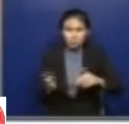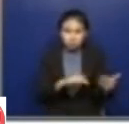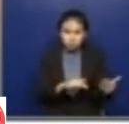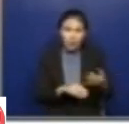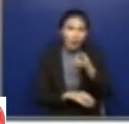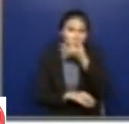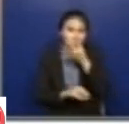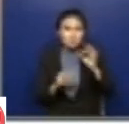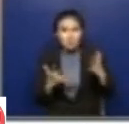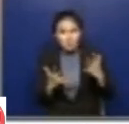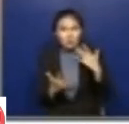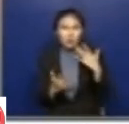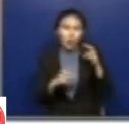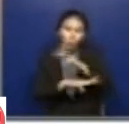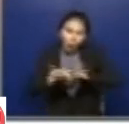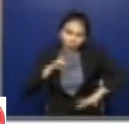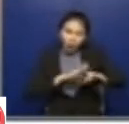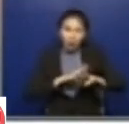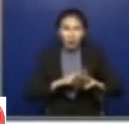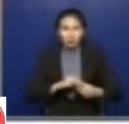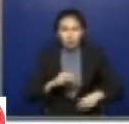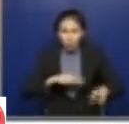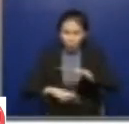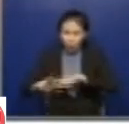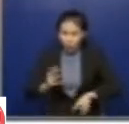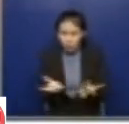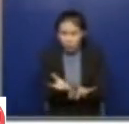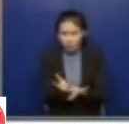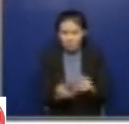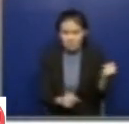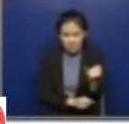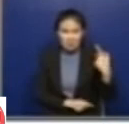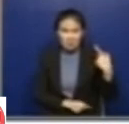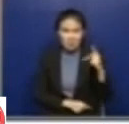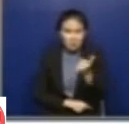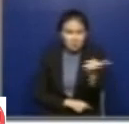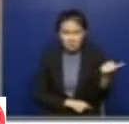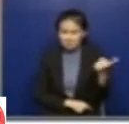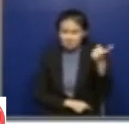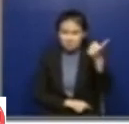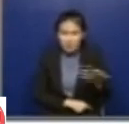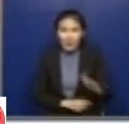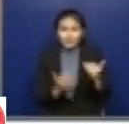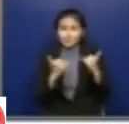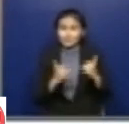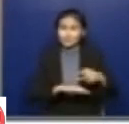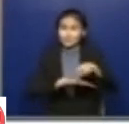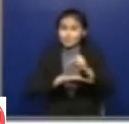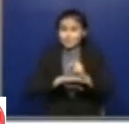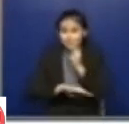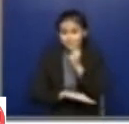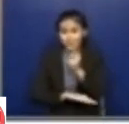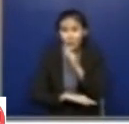ทันหันพื้นที่เหมืองร้างหมดคุณค่าทางเศรษฐกิจนำไปใช้ประโยชน์อะไรไม่ได้อีกเลยท่านประธานครับถ้าแนวป